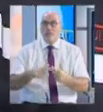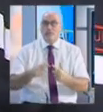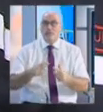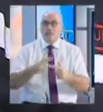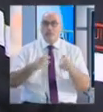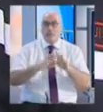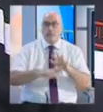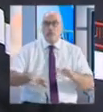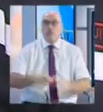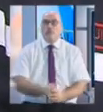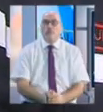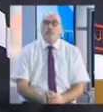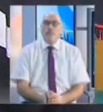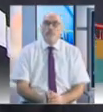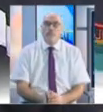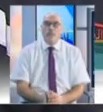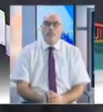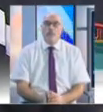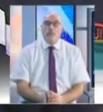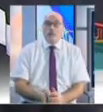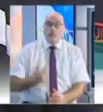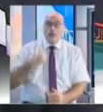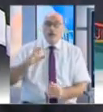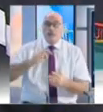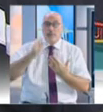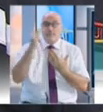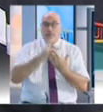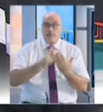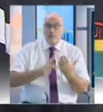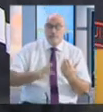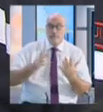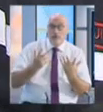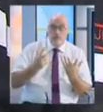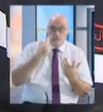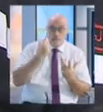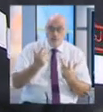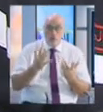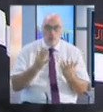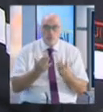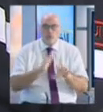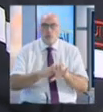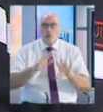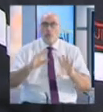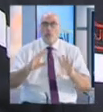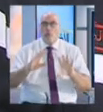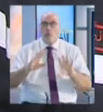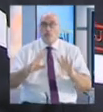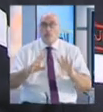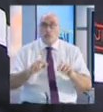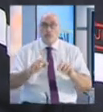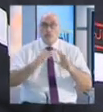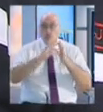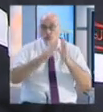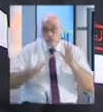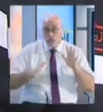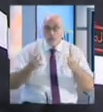المناطق. نقوم بإدارة وتحليل رسم الخرائط لجميع أنواع البيانات، تربط نظام المهمات الجغرافية، تدعيم